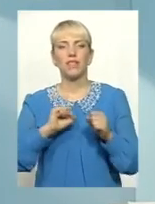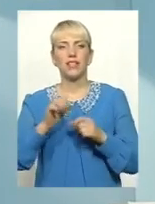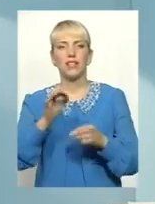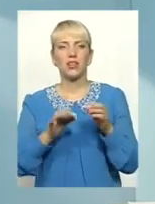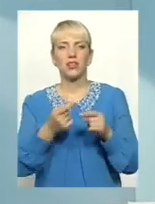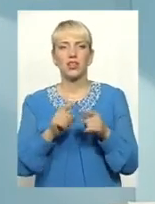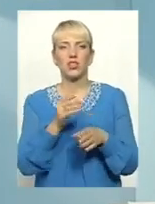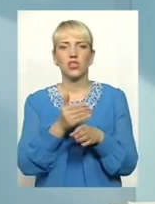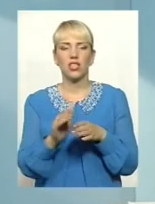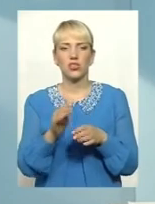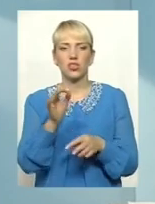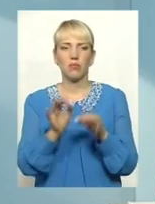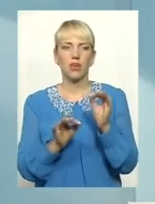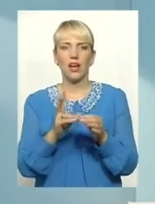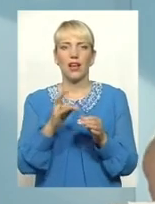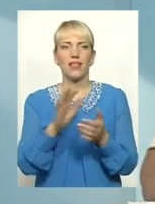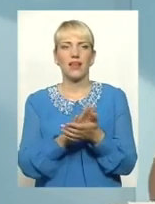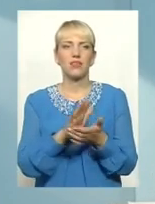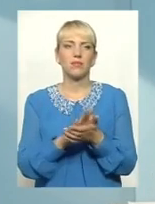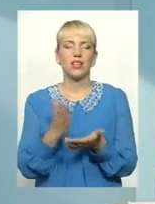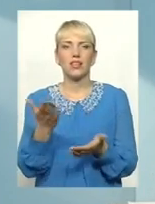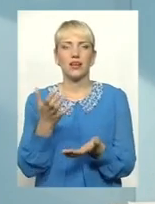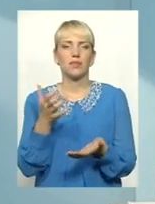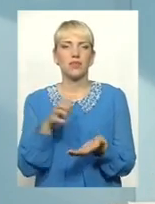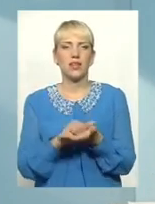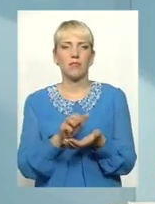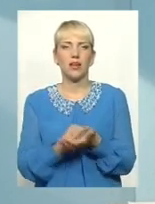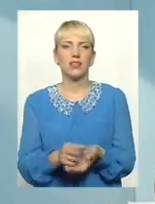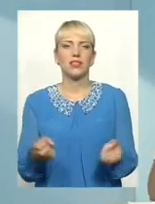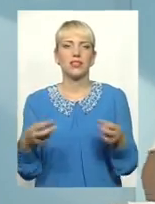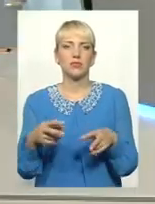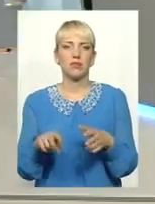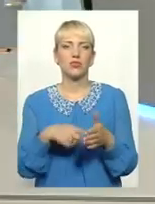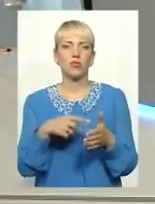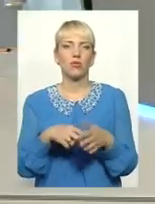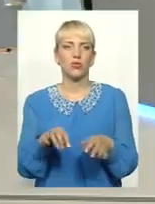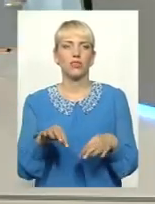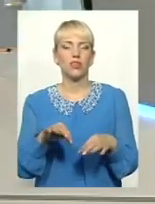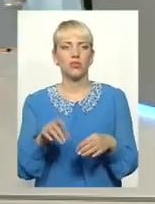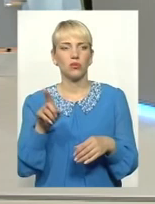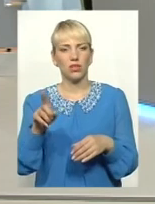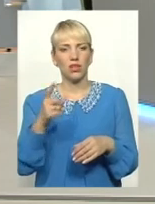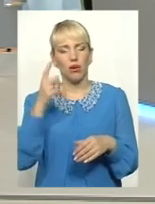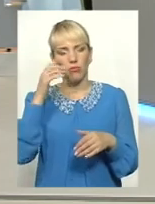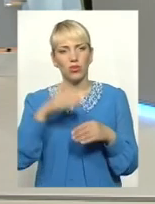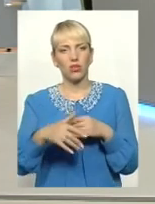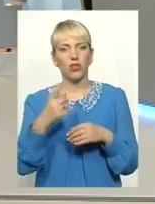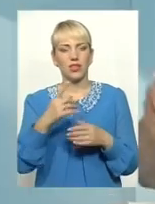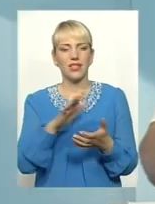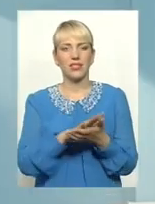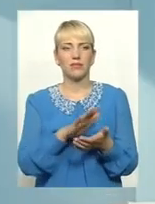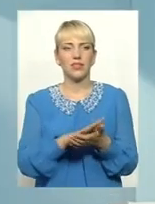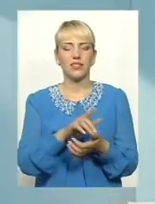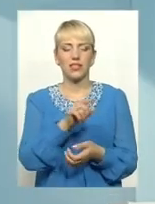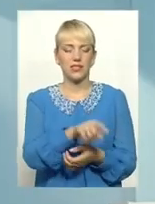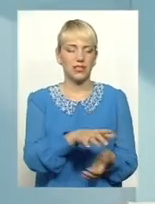часточка природи, а не сміття, яким займається спецкомунтранс. В них поняття в одному плані – сміття, і це